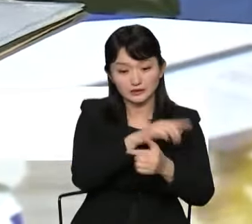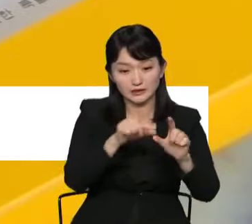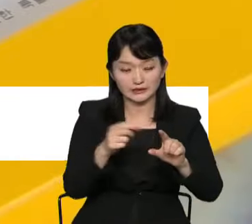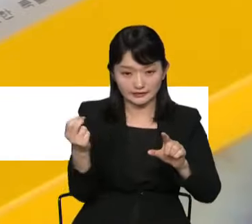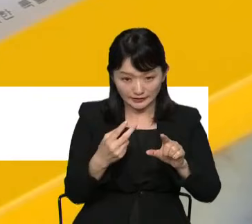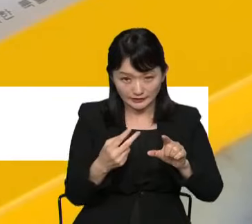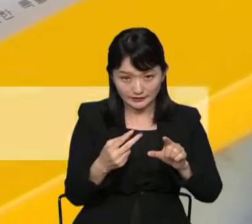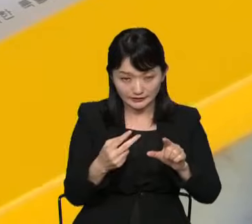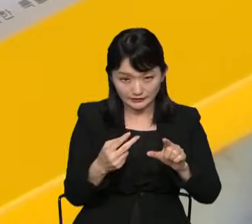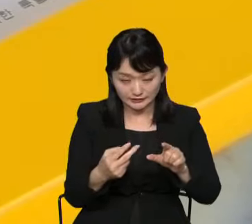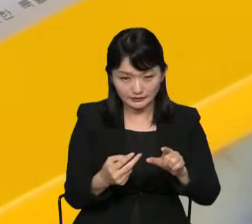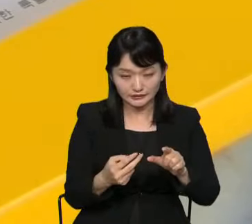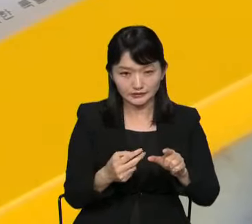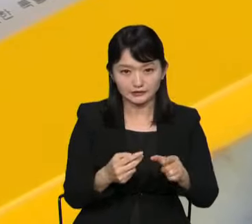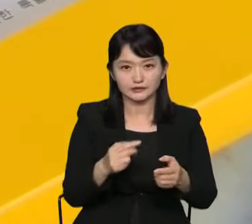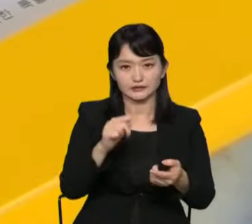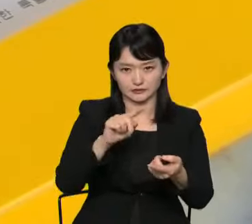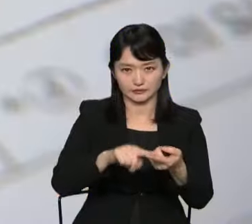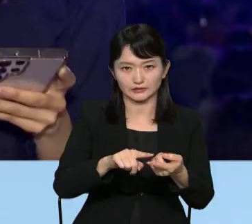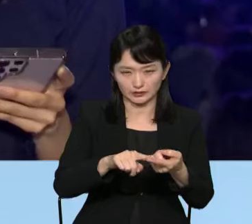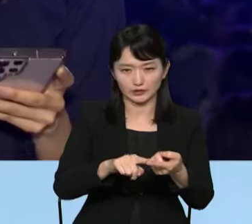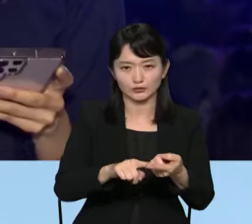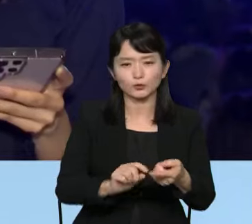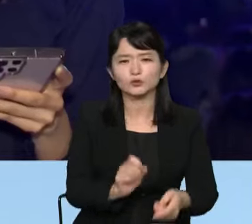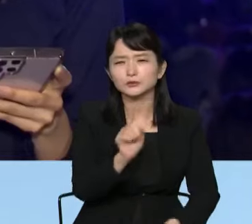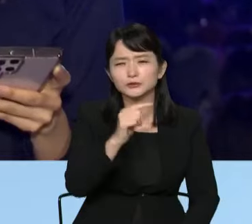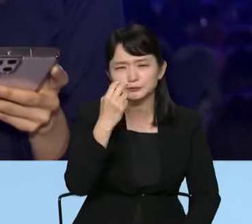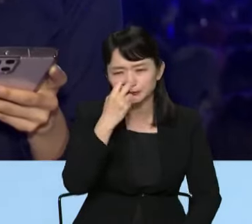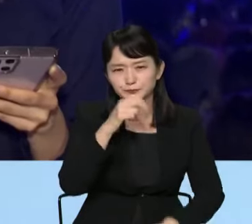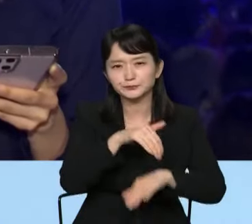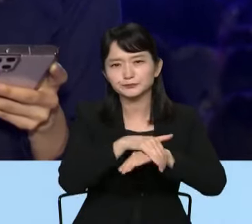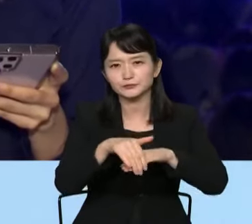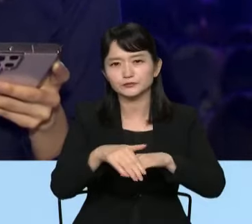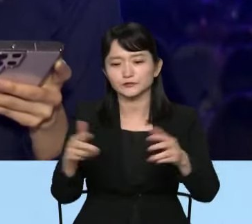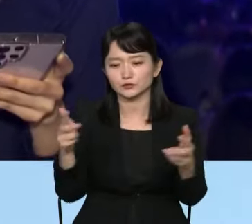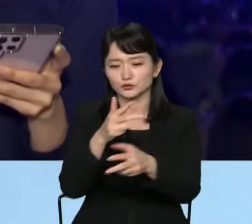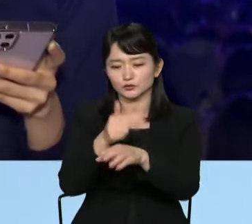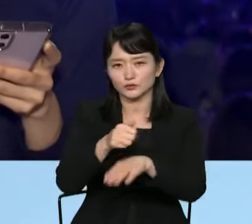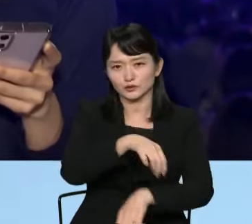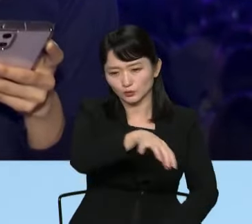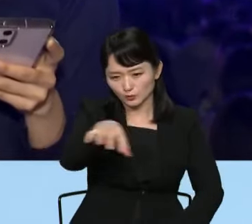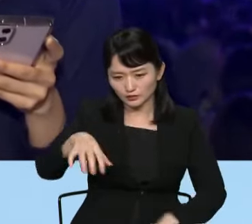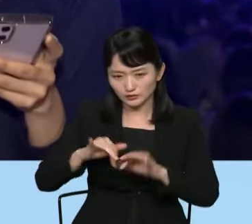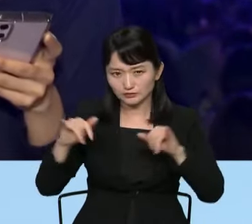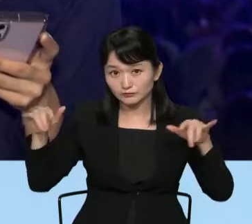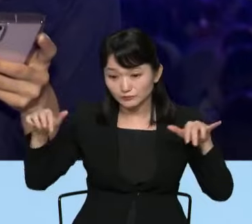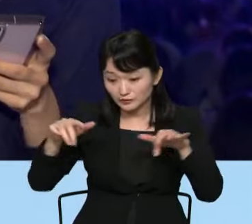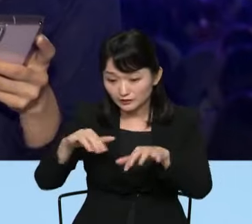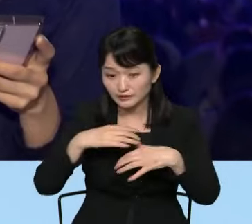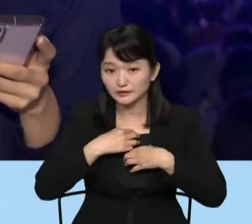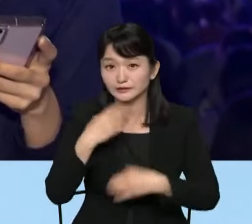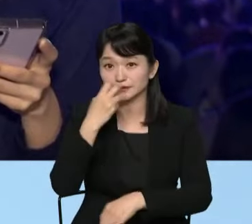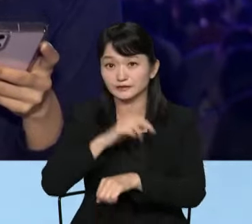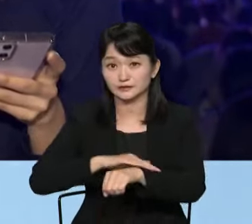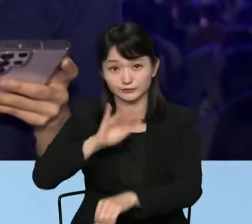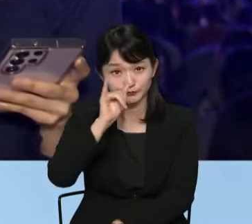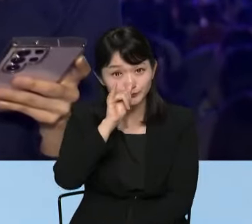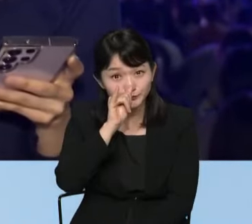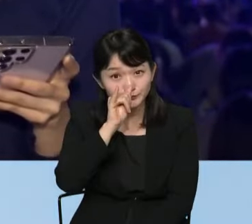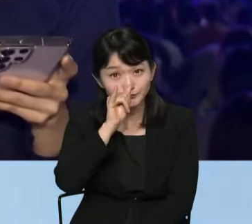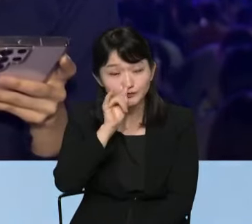원인을 찾겠다는 계획입니다. 네, 주말 동안 곳곳에 사람들이 또 몰릴 수가 있는데 안전관리는 제대로 이루어지고